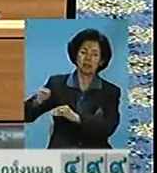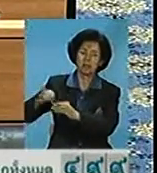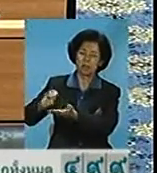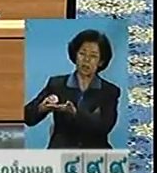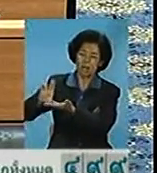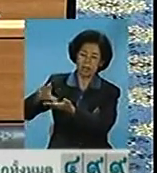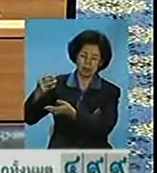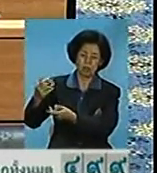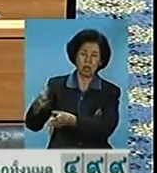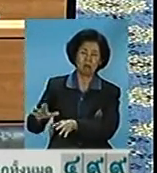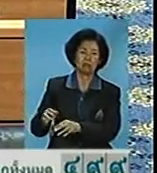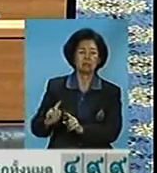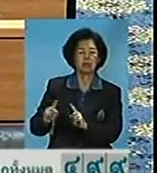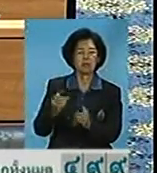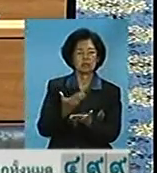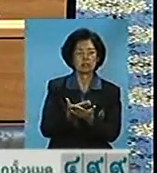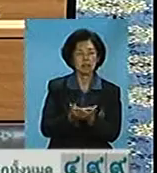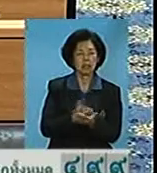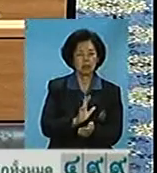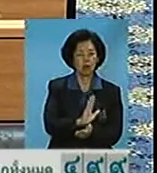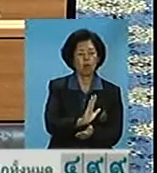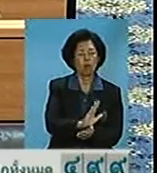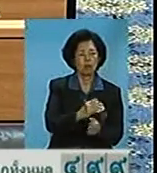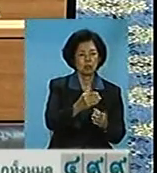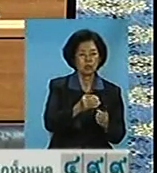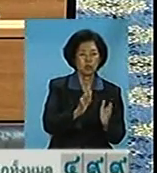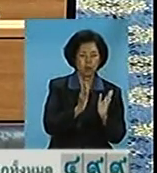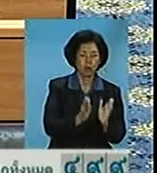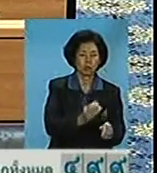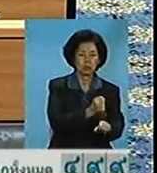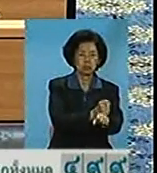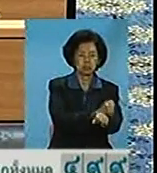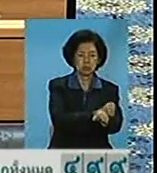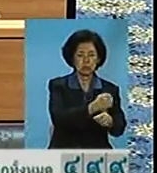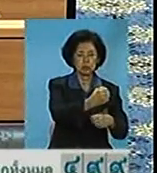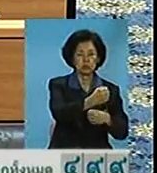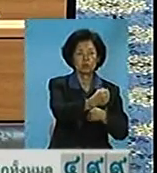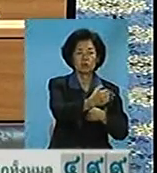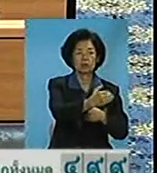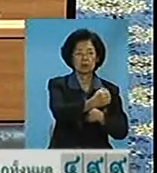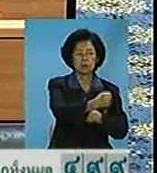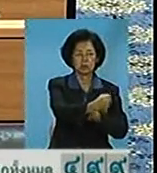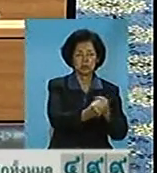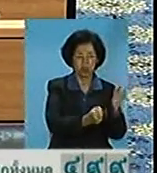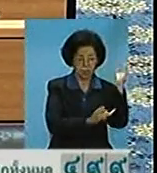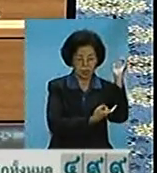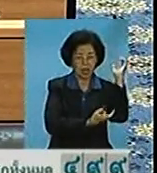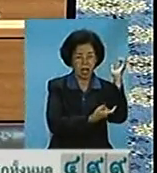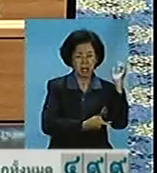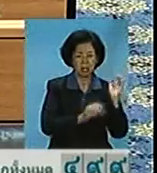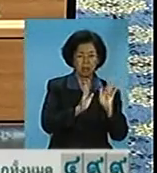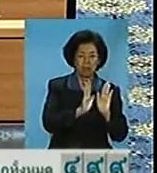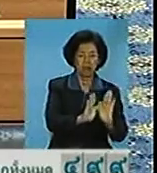แล้วแต่ว่าเงินนี้มันเป็นเงินของชาวสวนยางผมฝากกรรมการได้พิจารณาอีกสักครั้งเถอะ